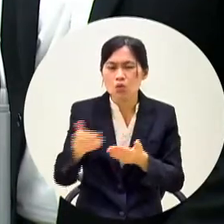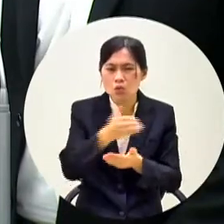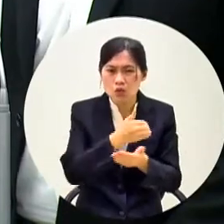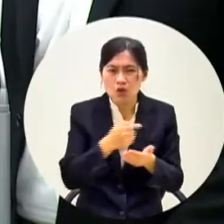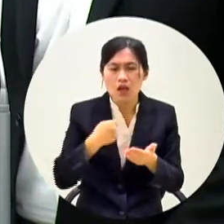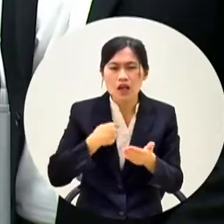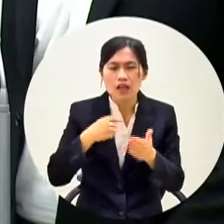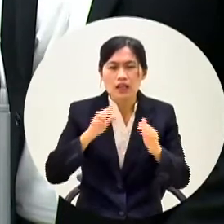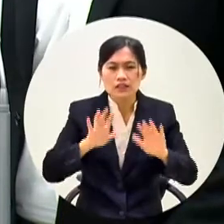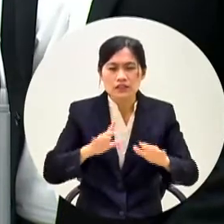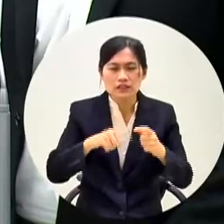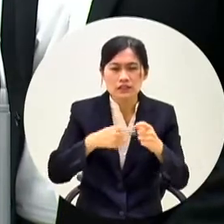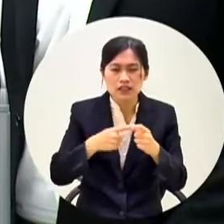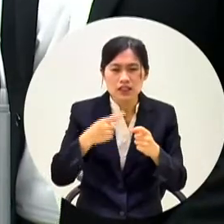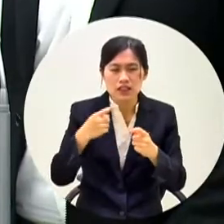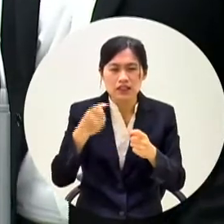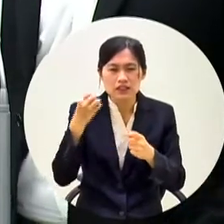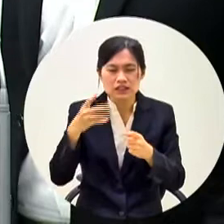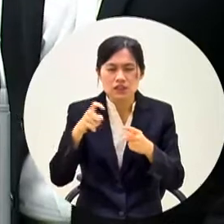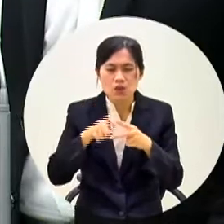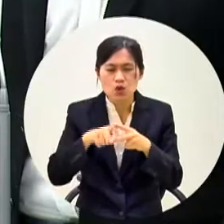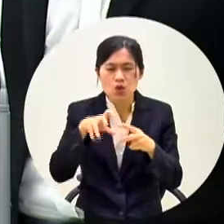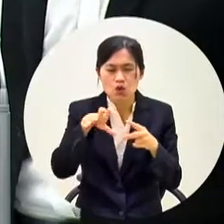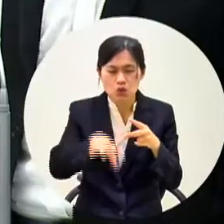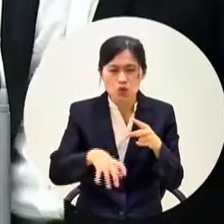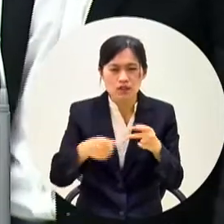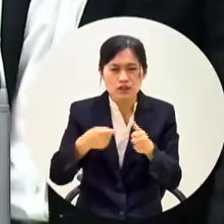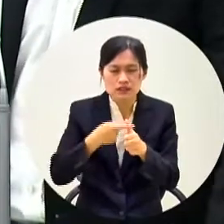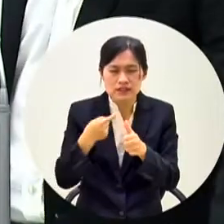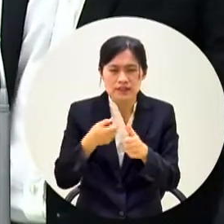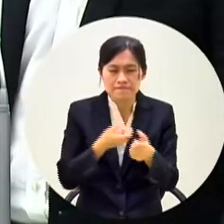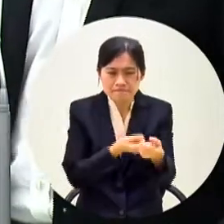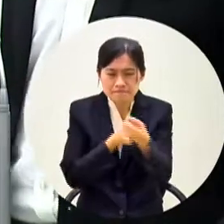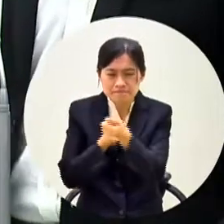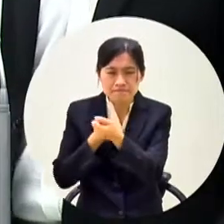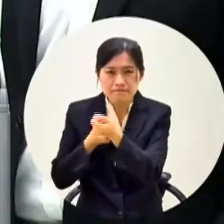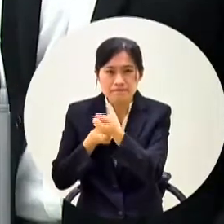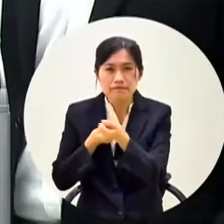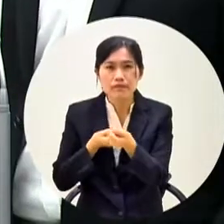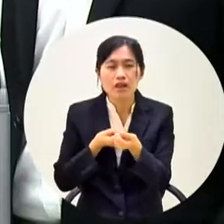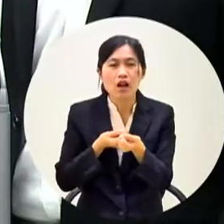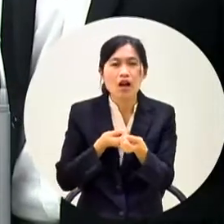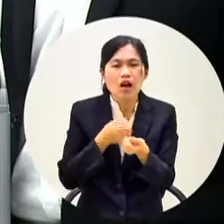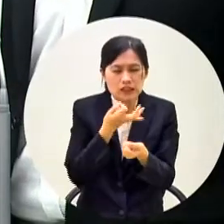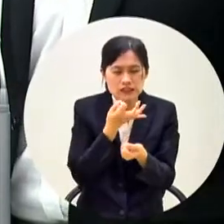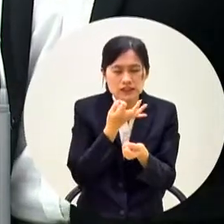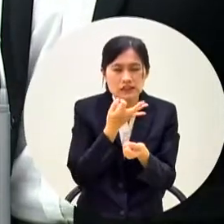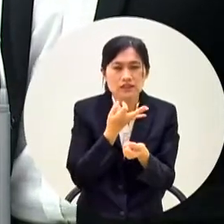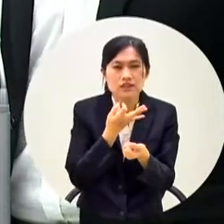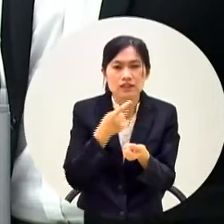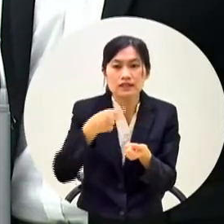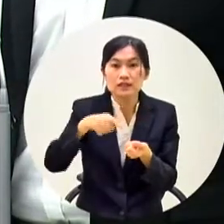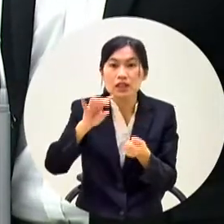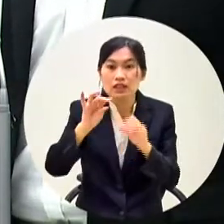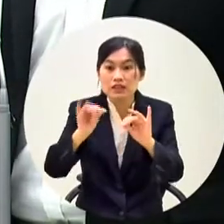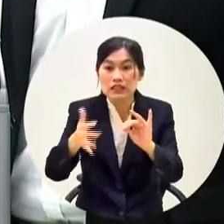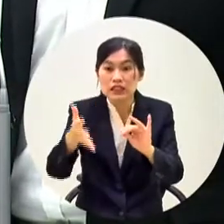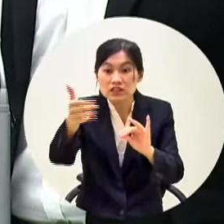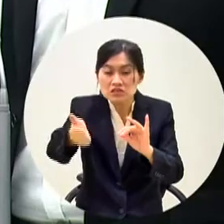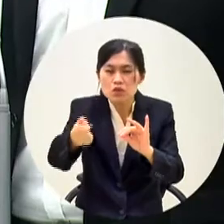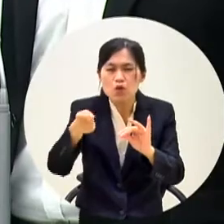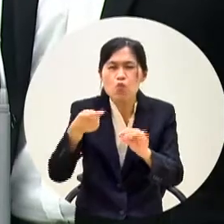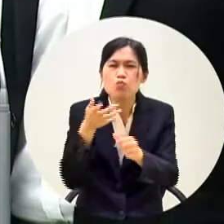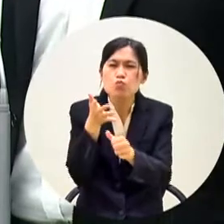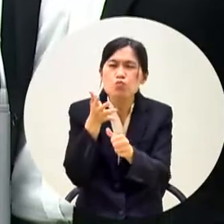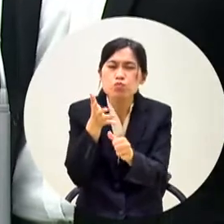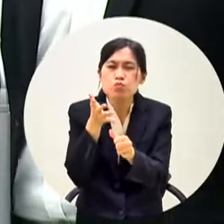新工处先家己筹措阮个一寡。迄个经费吼，去勘地主吼，地主阮进前去先勘伊了解伊个意愿啊，